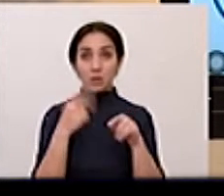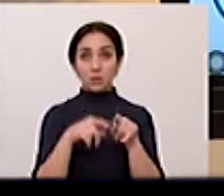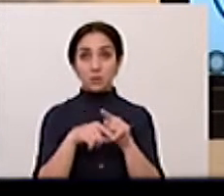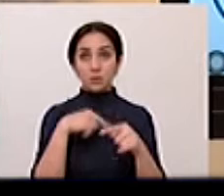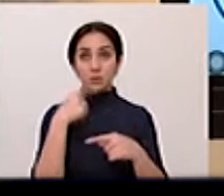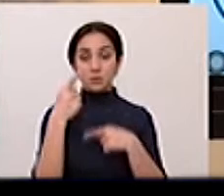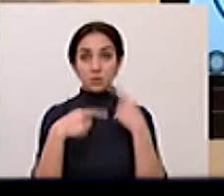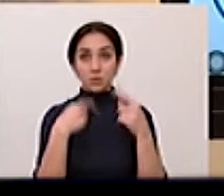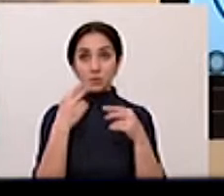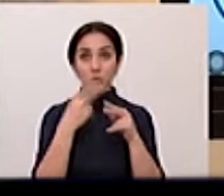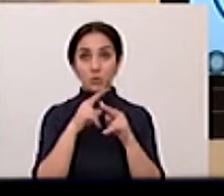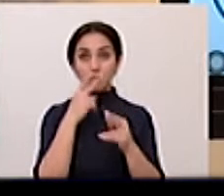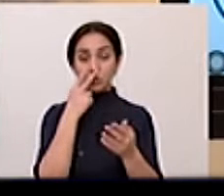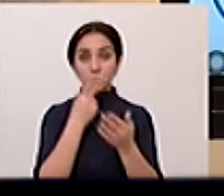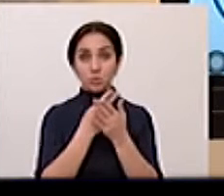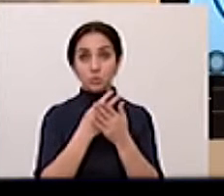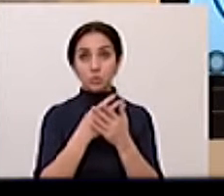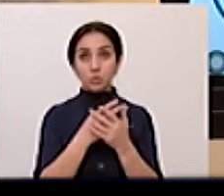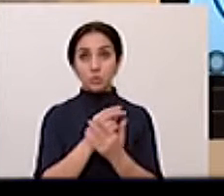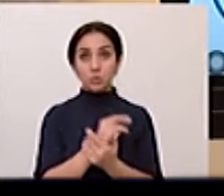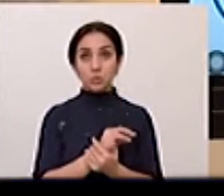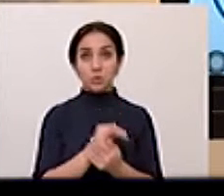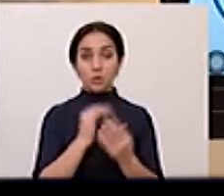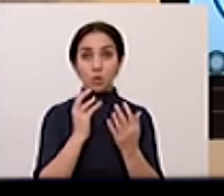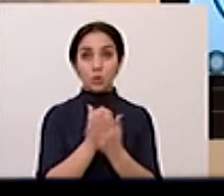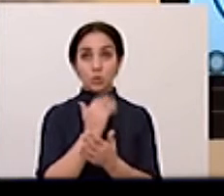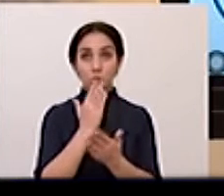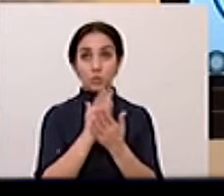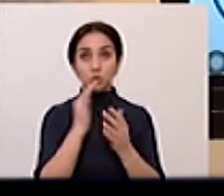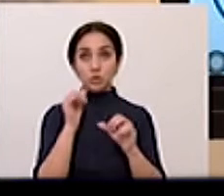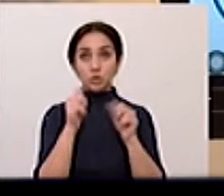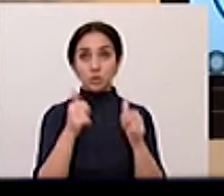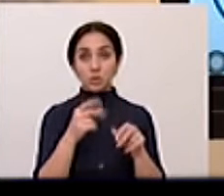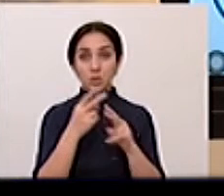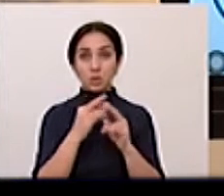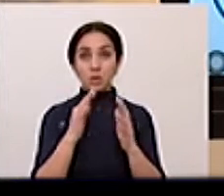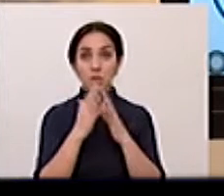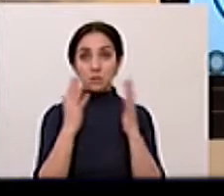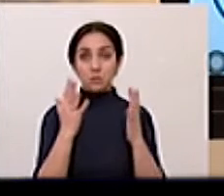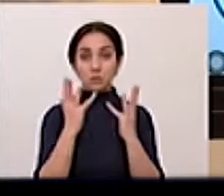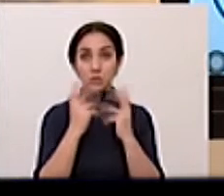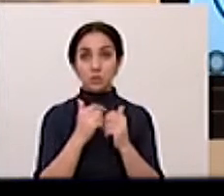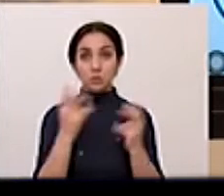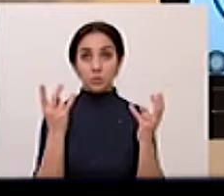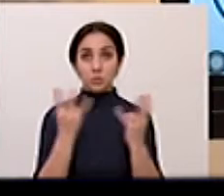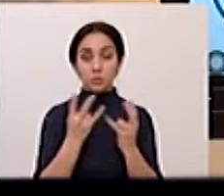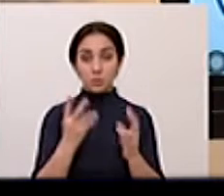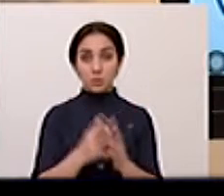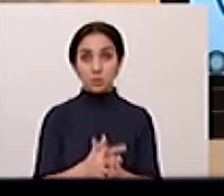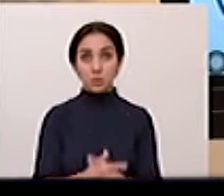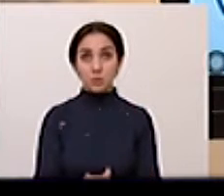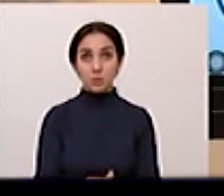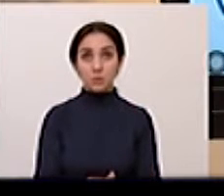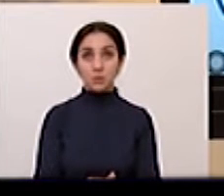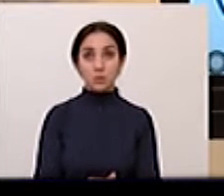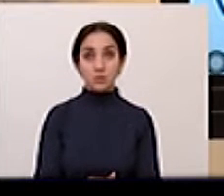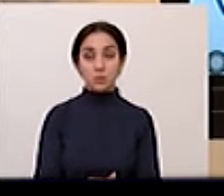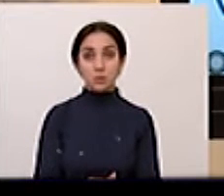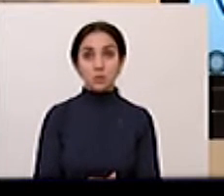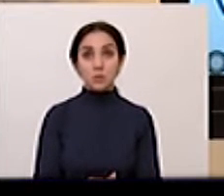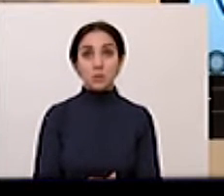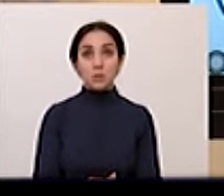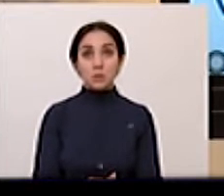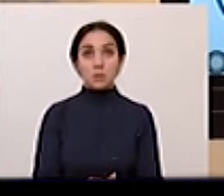va ushbu ko'rinishda hosil bo'lgan shaklning hajmini hisoblashimiz kerak. Buning